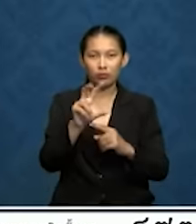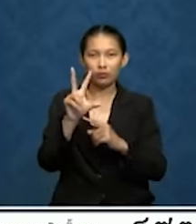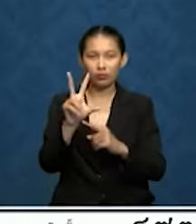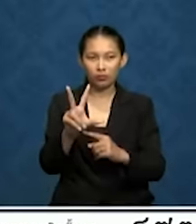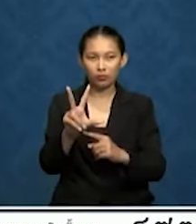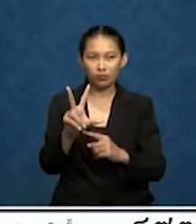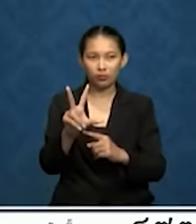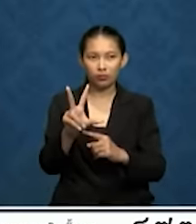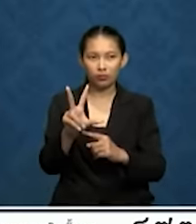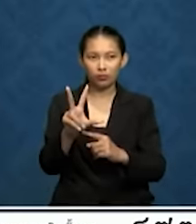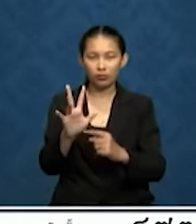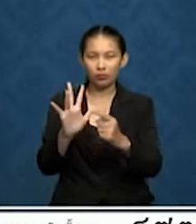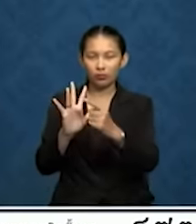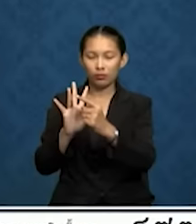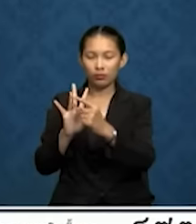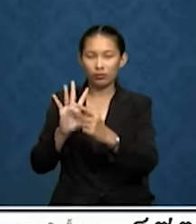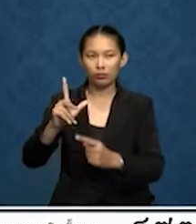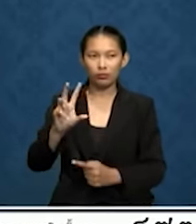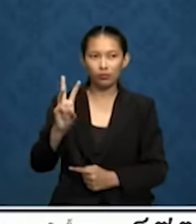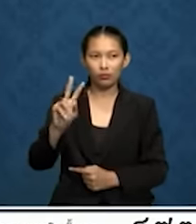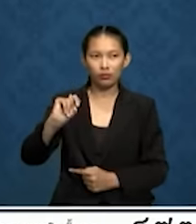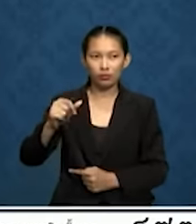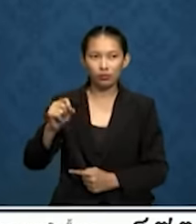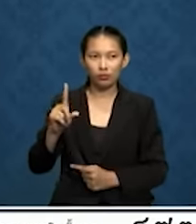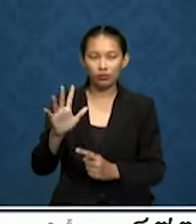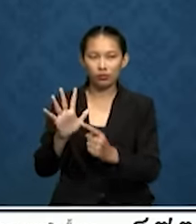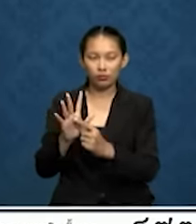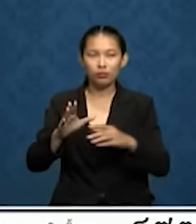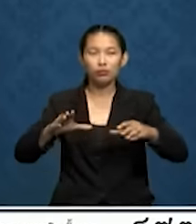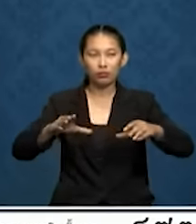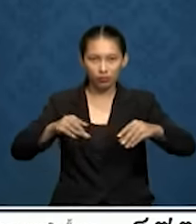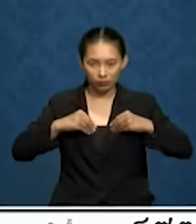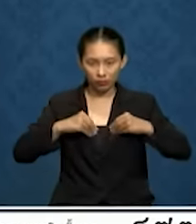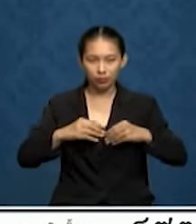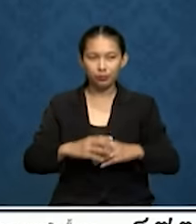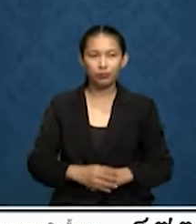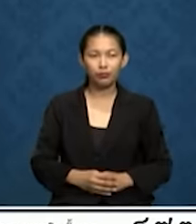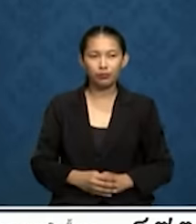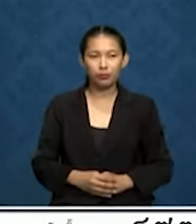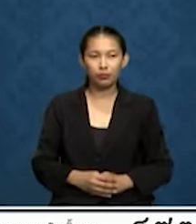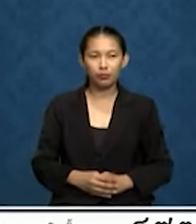103นายชเวงศักดิ์เล่งไพบูลย์วง เห็นชอบครับ